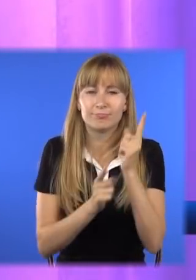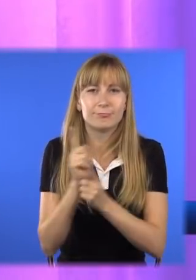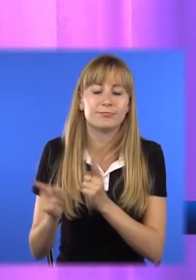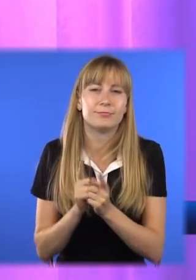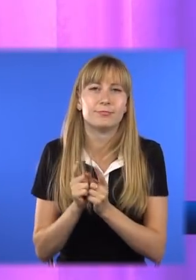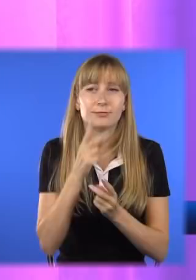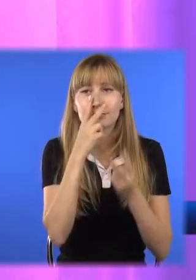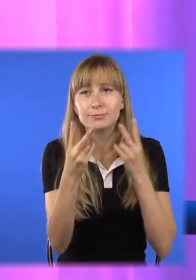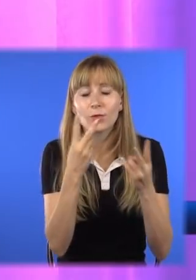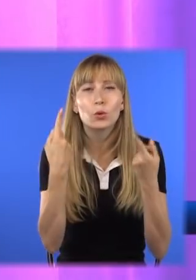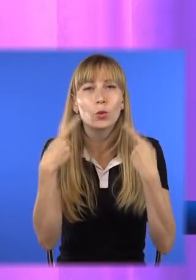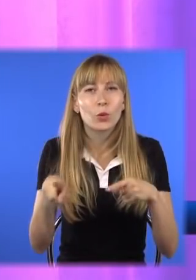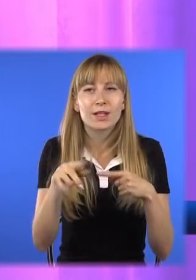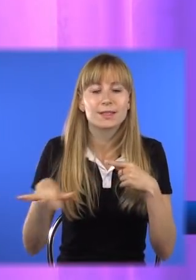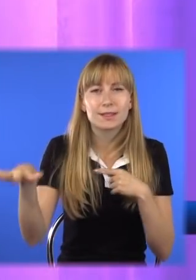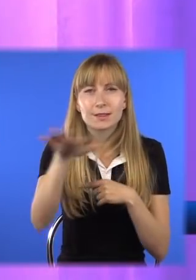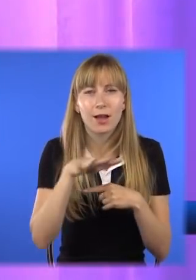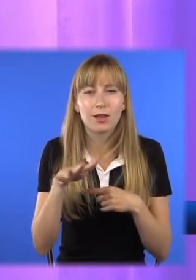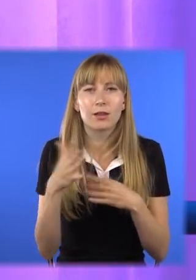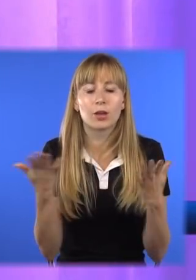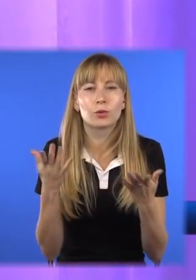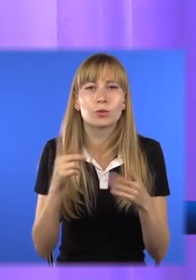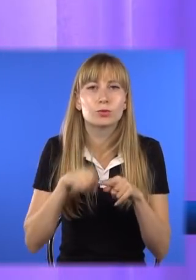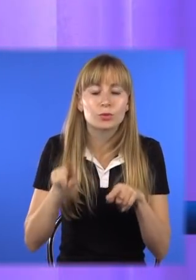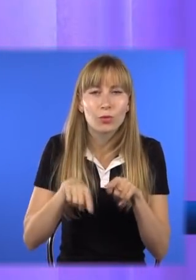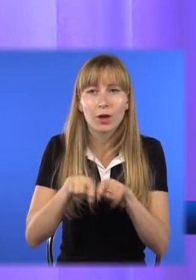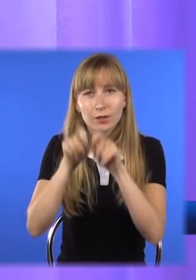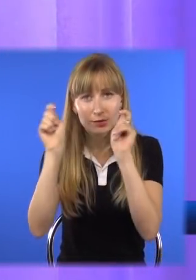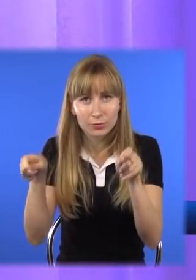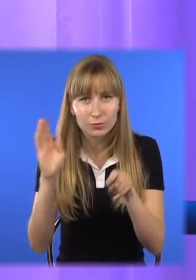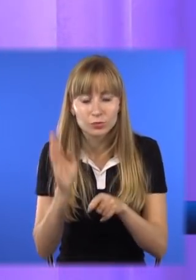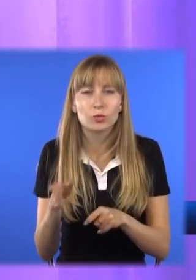в скором будущем откроются. И уверен, что и